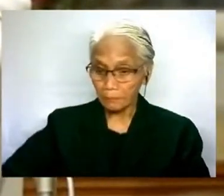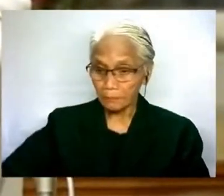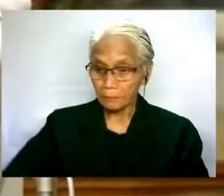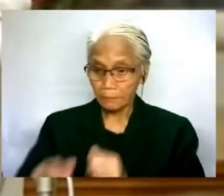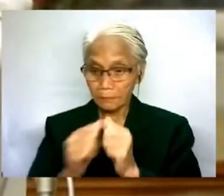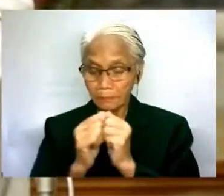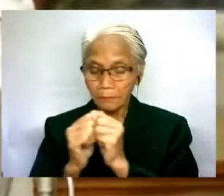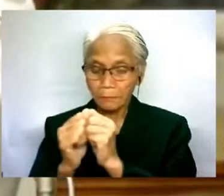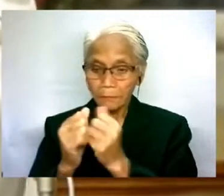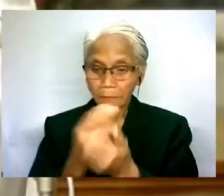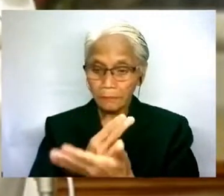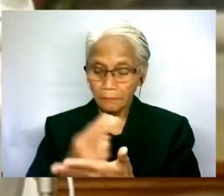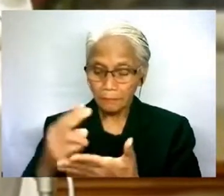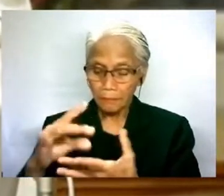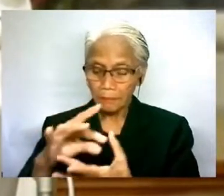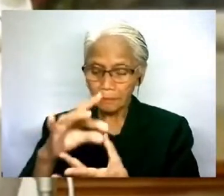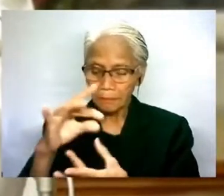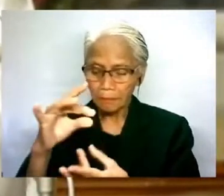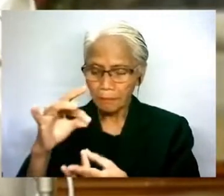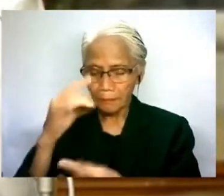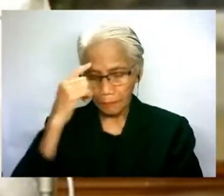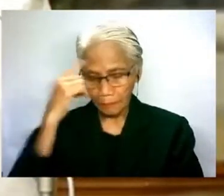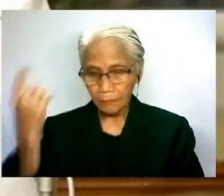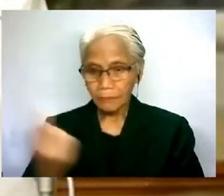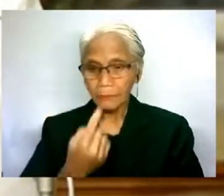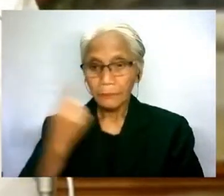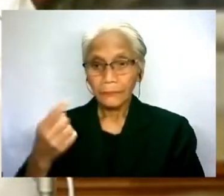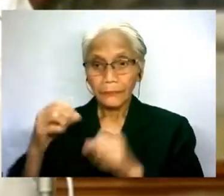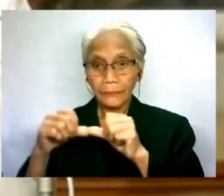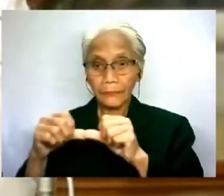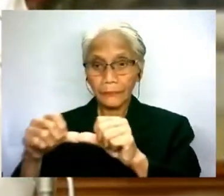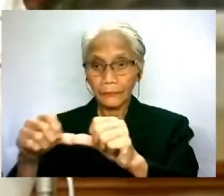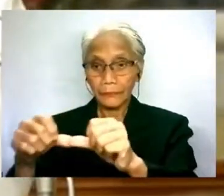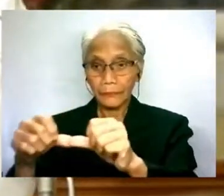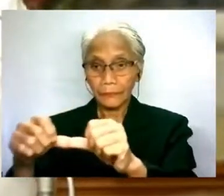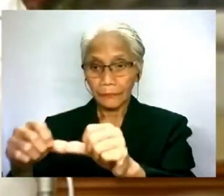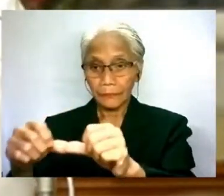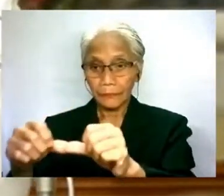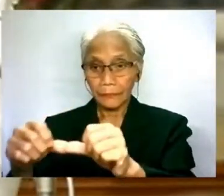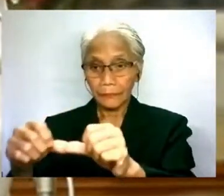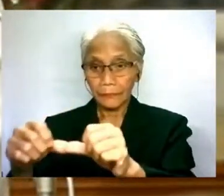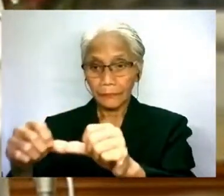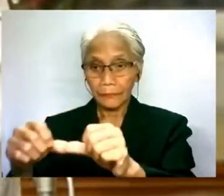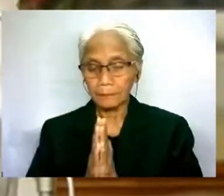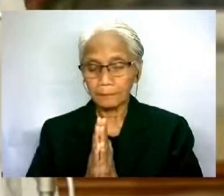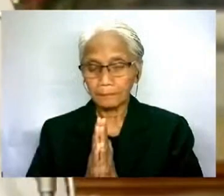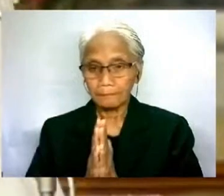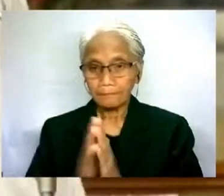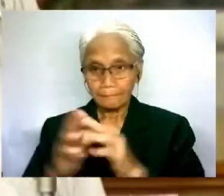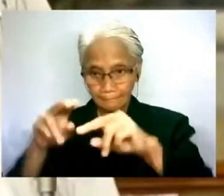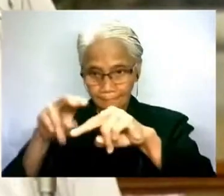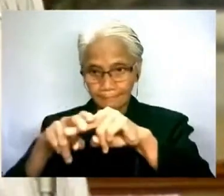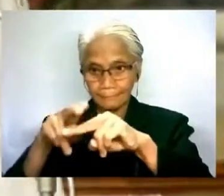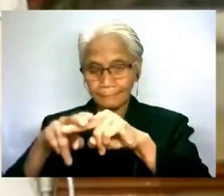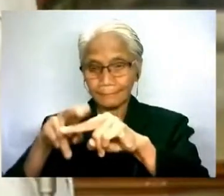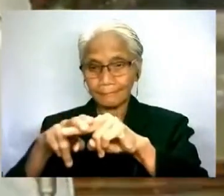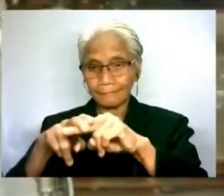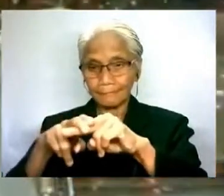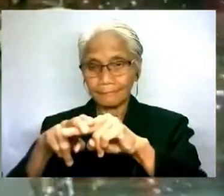Santo, magpasawalang hanggan. Amen. Magsiupo ang lahat.